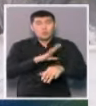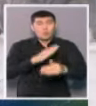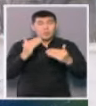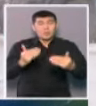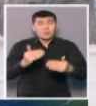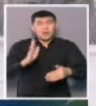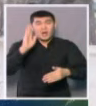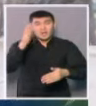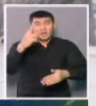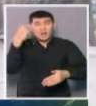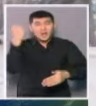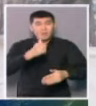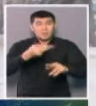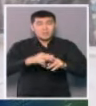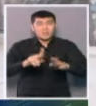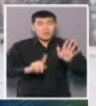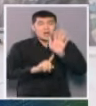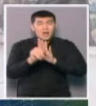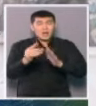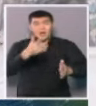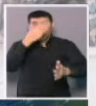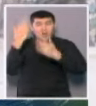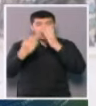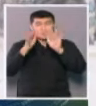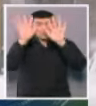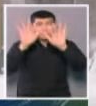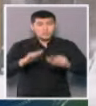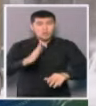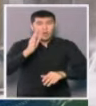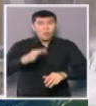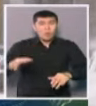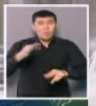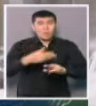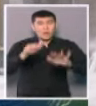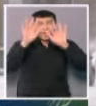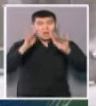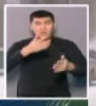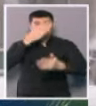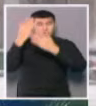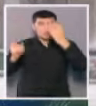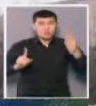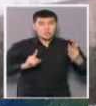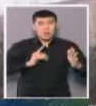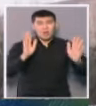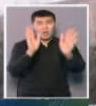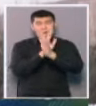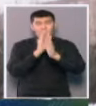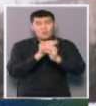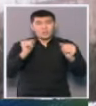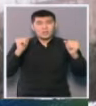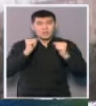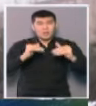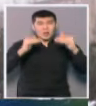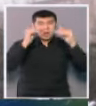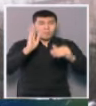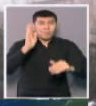жүргізілуде. Алдағы аптаның басында қайтадан тұрақсыз ауа райы қалыптасып, облыс бойынша қар бұрқасын күтіліп, ауа температурасының аздап